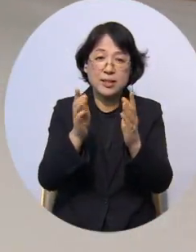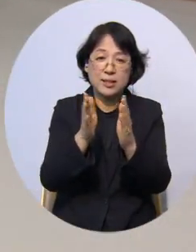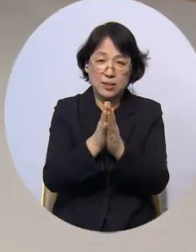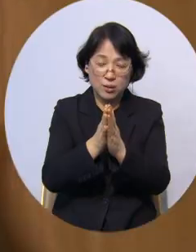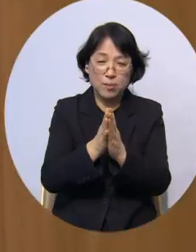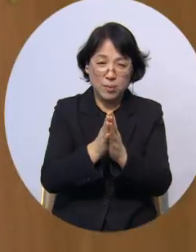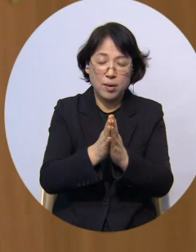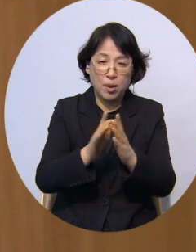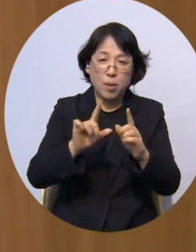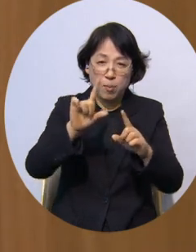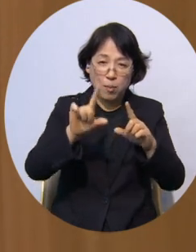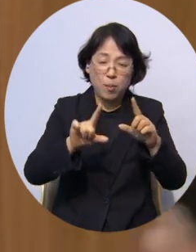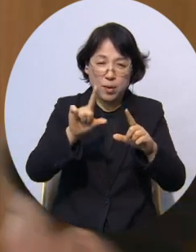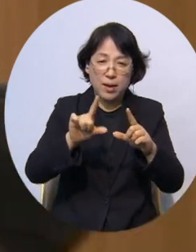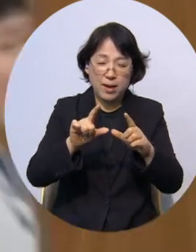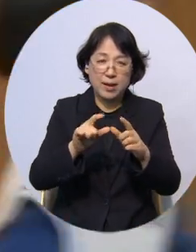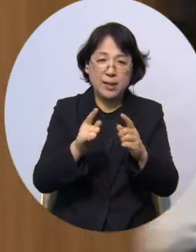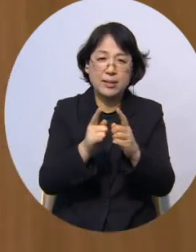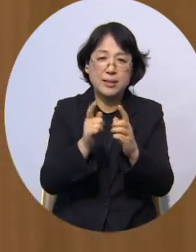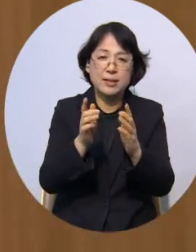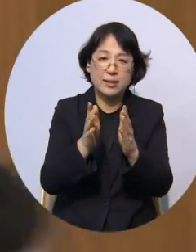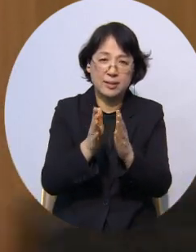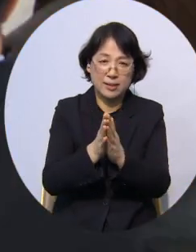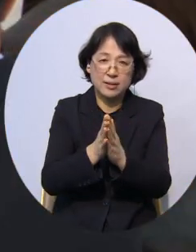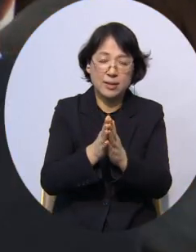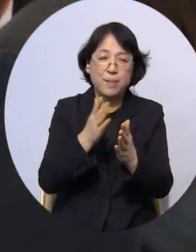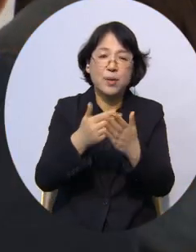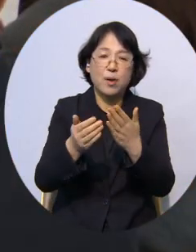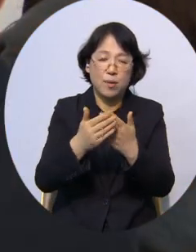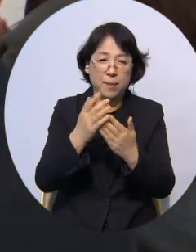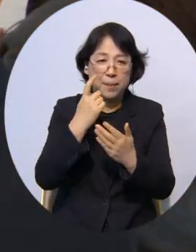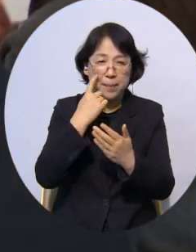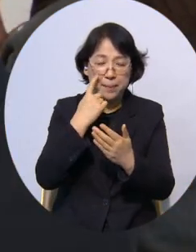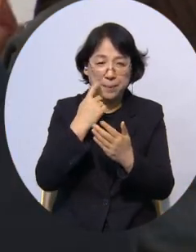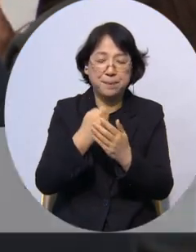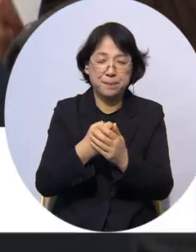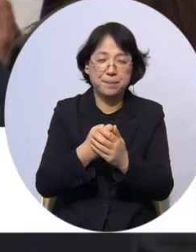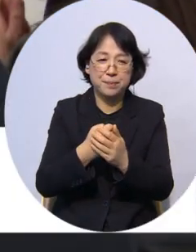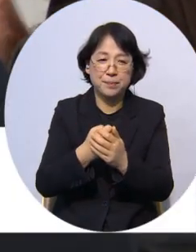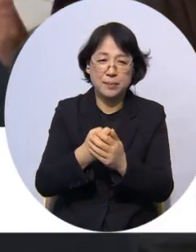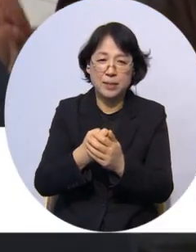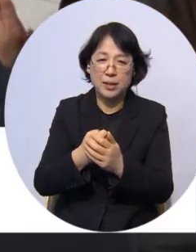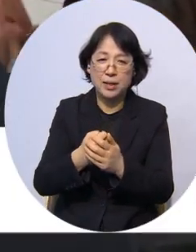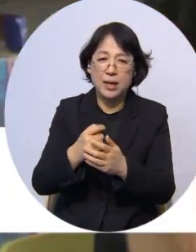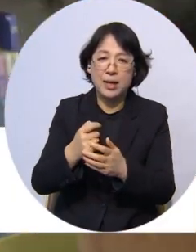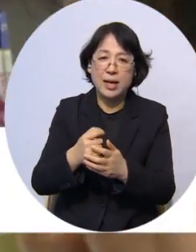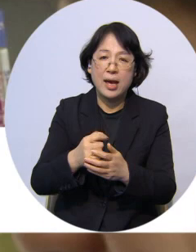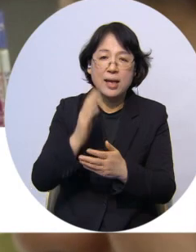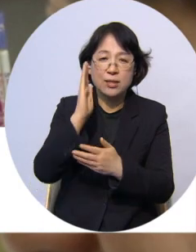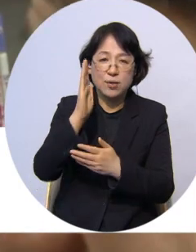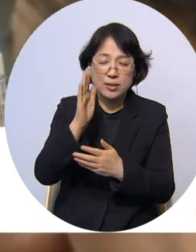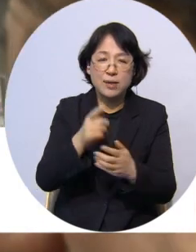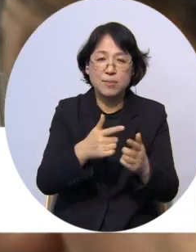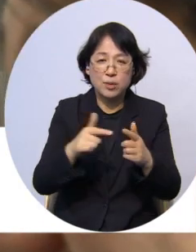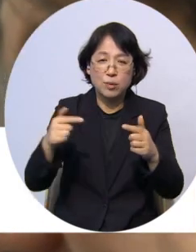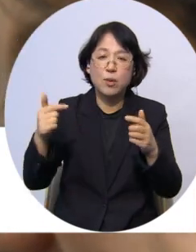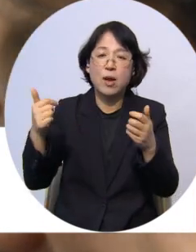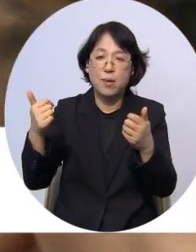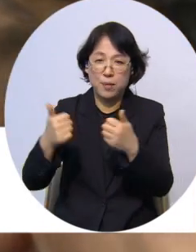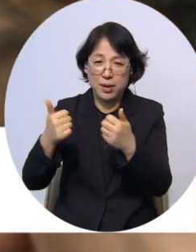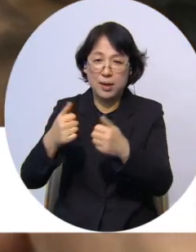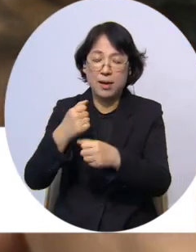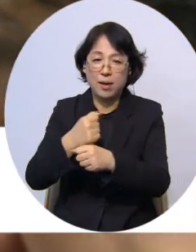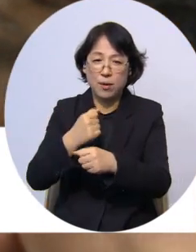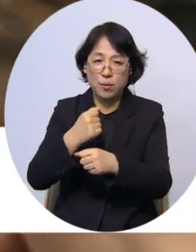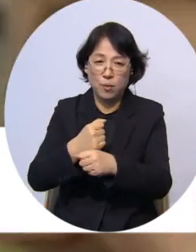날려보는 시간도 가졌습니다 이후 윤 대통령은 현장 교원 늘본 프로그램 강사들과 간담회를 열고 늘봄학교